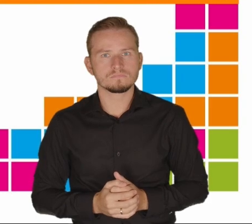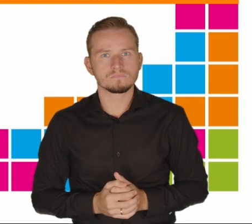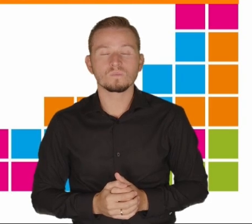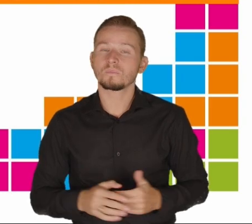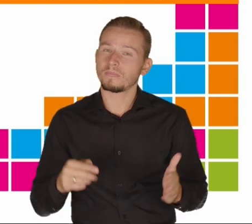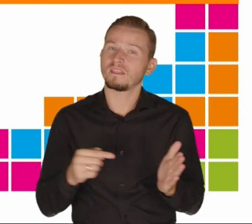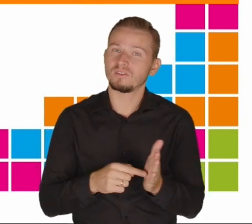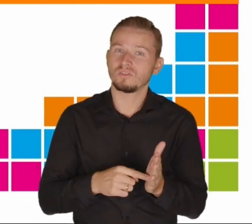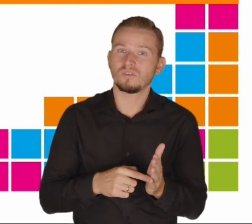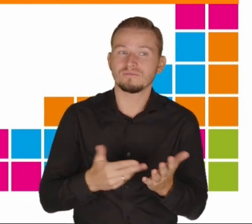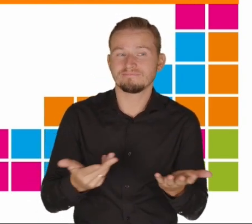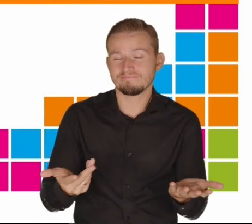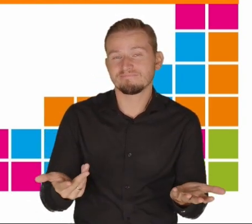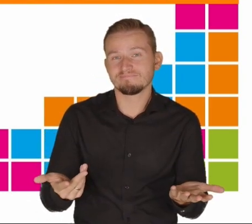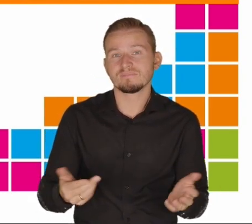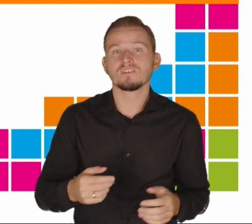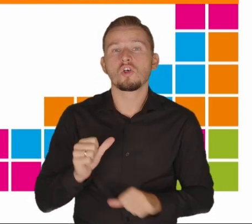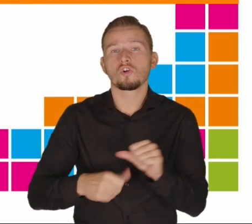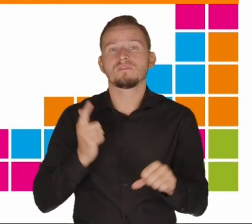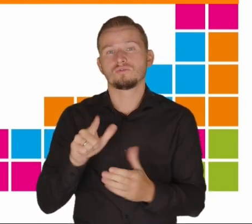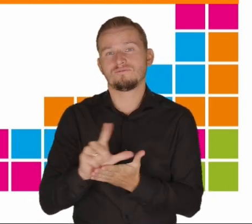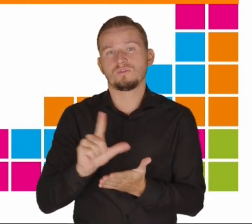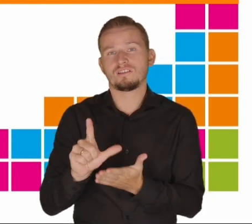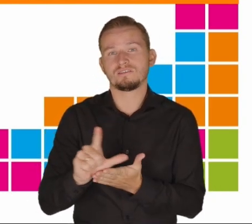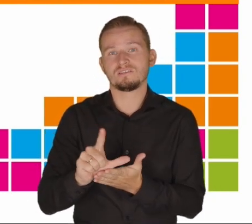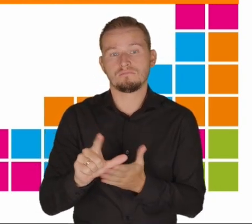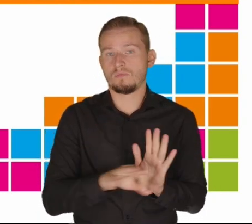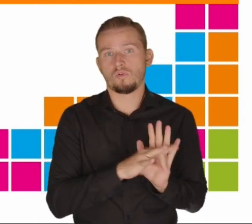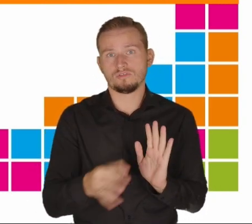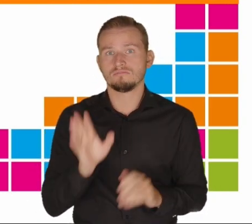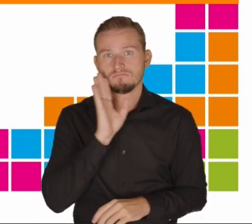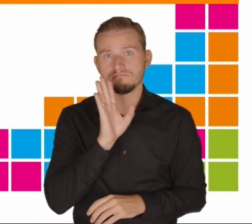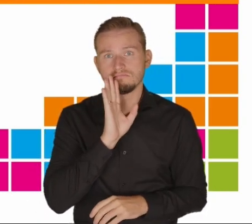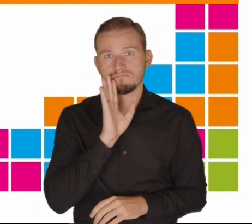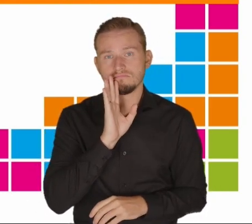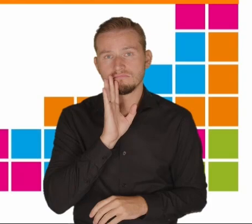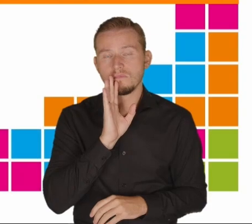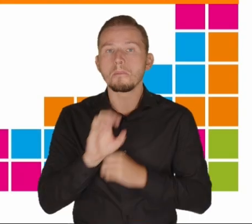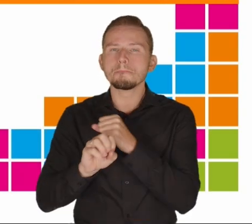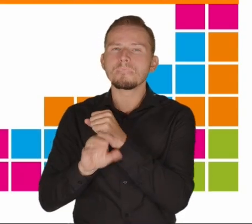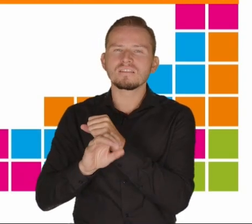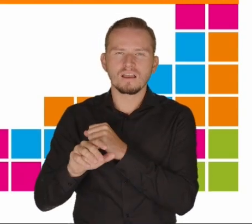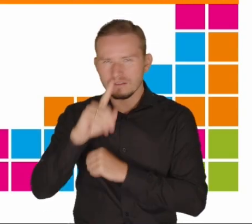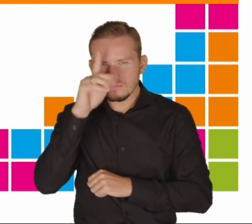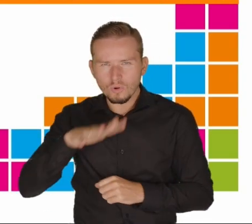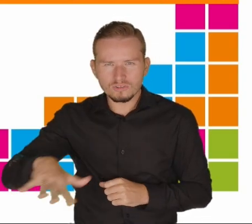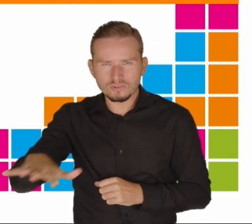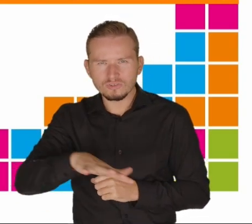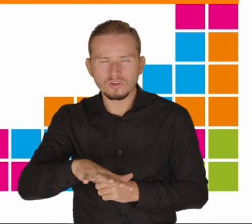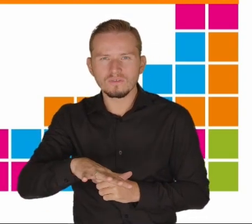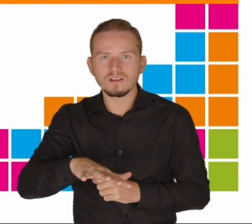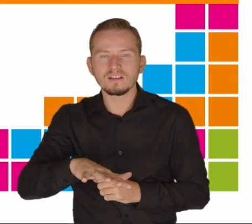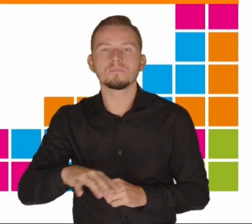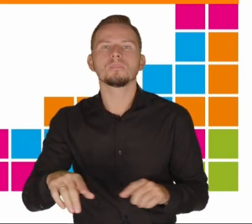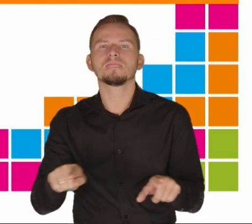klasyczny opis z 2012 roku, który nadal jest aktualny. To znaczy, że media społecznościowe i w ogóle